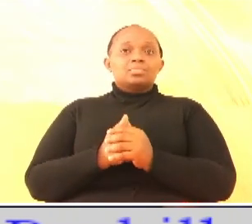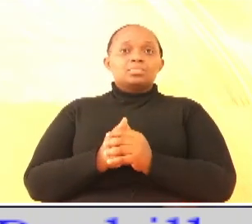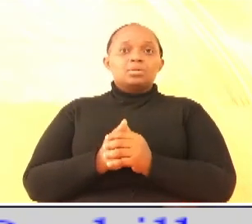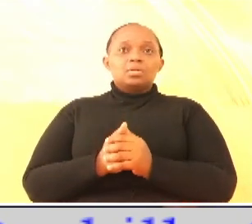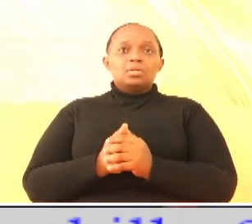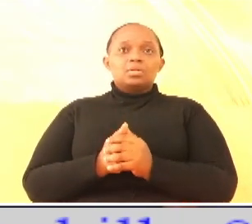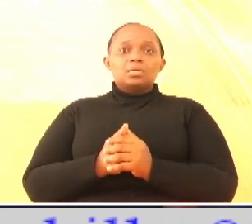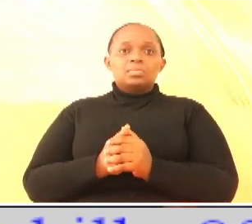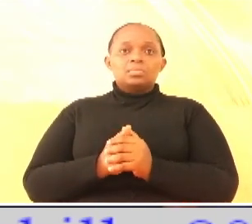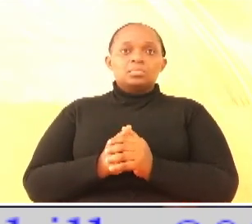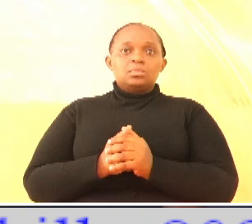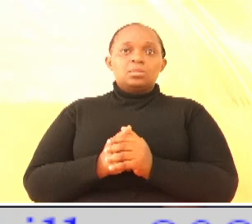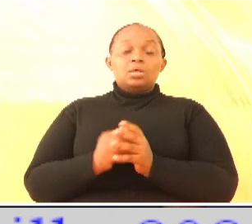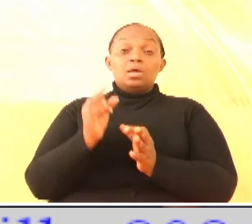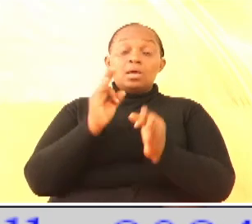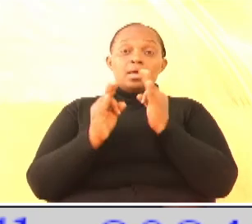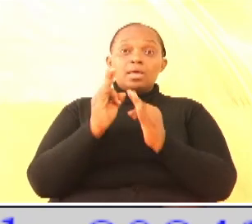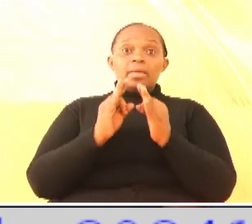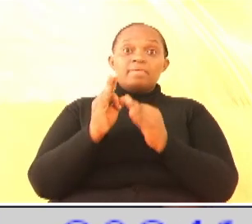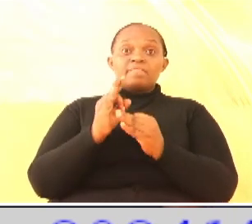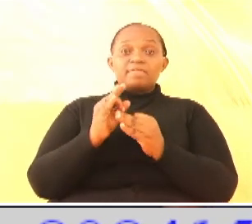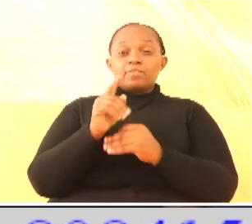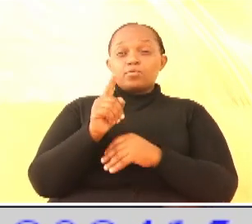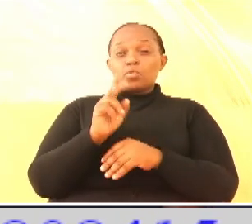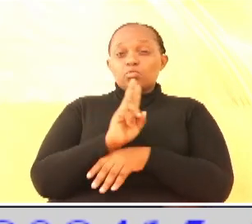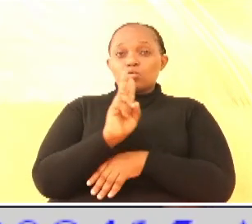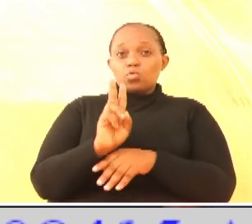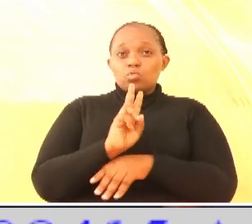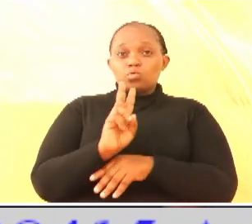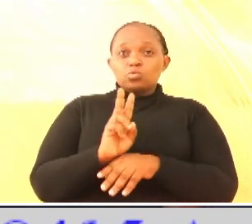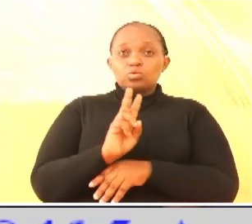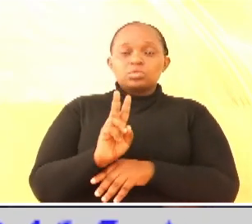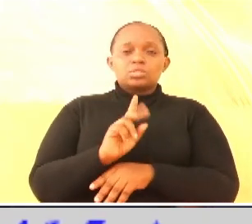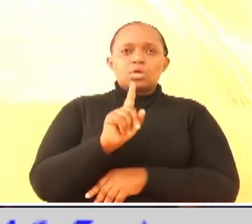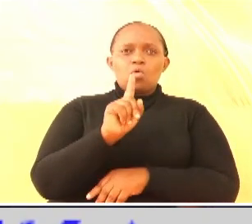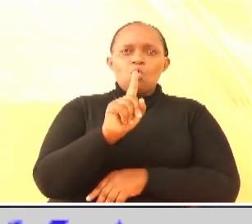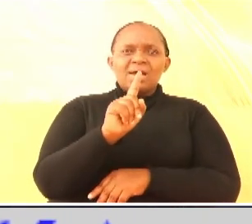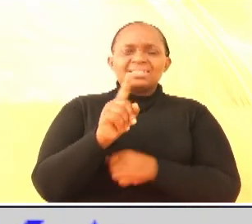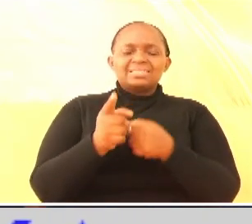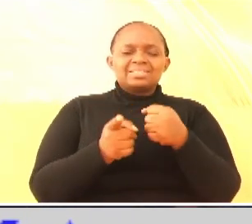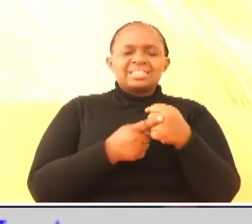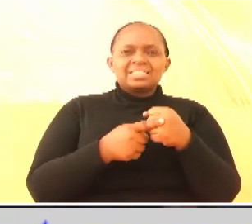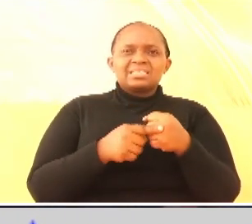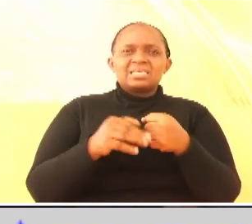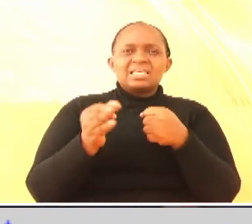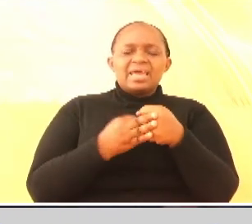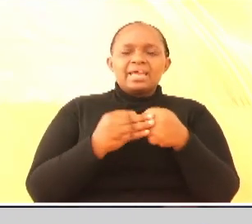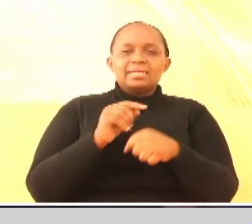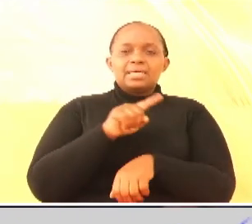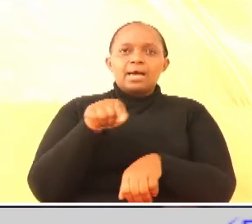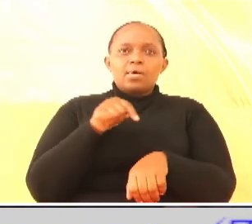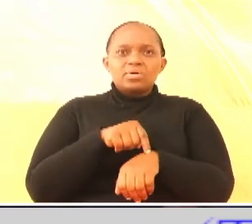24 times 7, 168 hours. In a week. Hatuwezi hata pata 30 minutes ya kuhubiri.